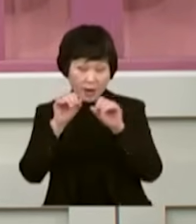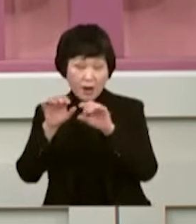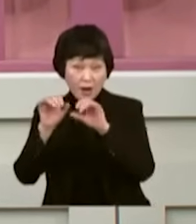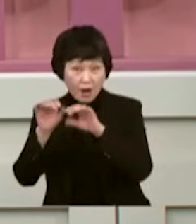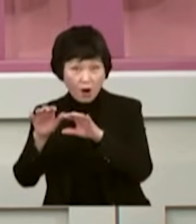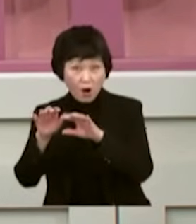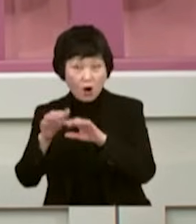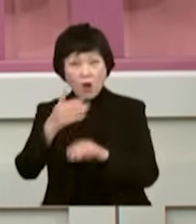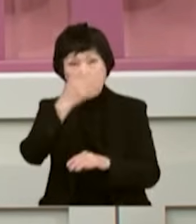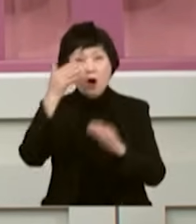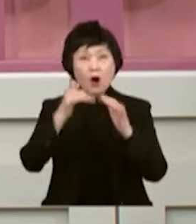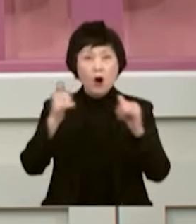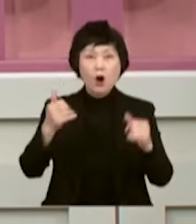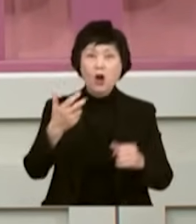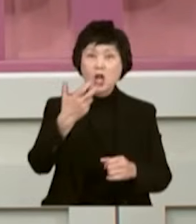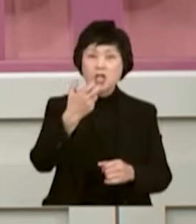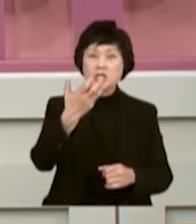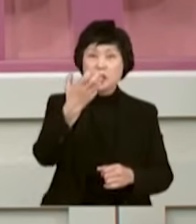매주 들어오는데